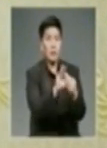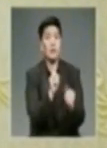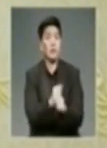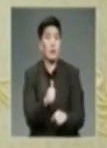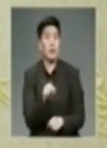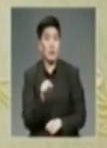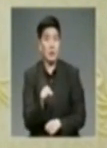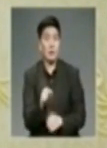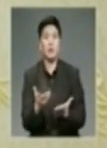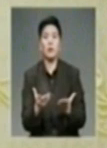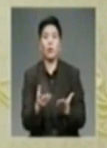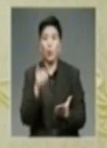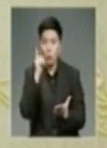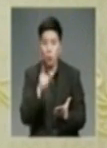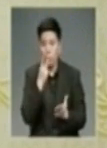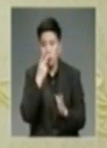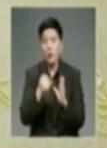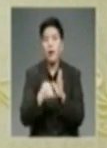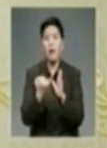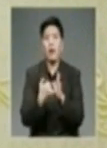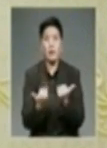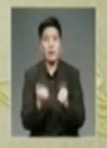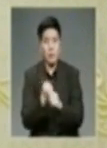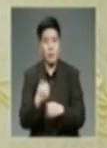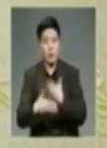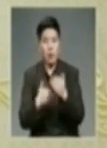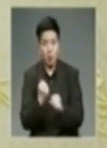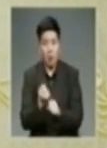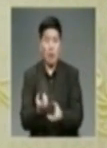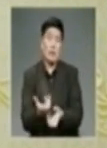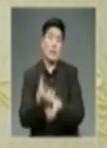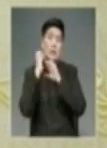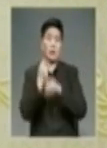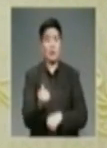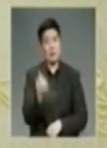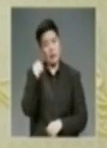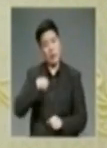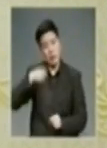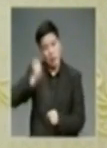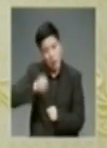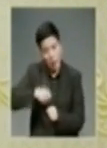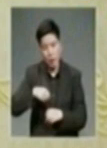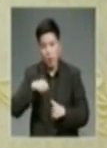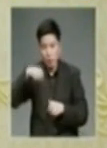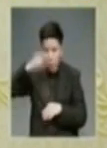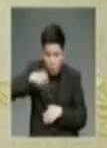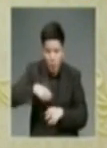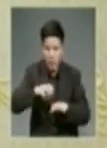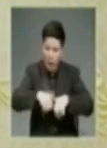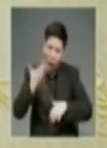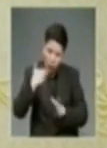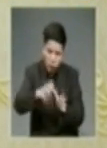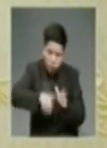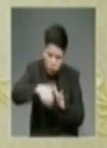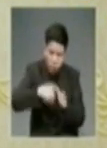นมันก็น่าจะง่ายกว่านะครับเร็วกว่าที่เราจะต้องไปทำในเช่นปัจจุบันก็เปรียบเสมือนเป็นต้องไปขุดของเก่